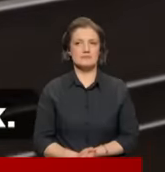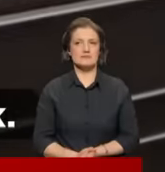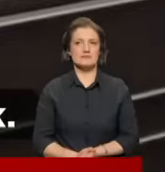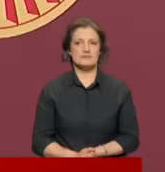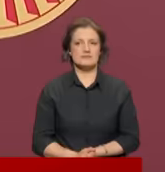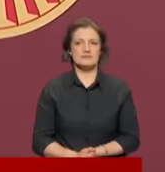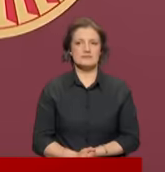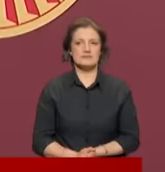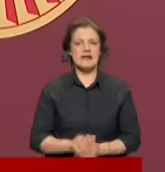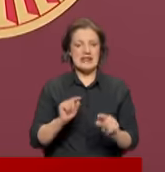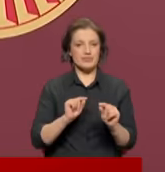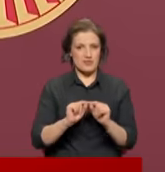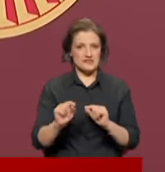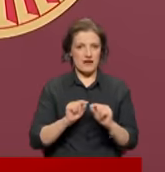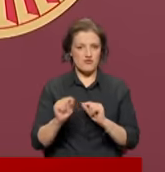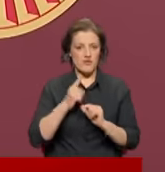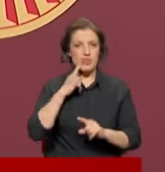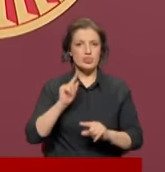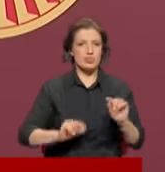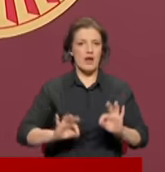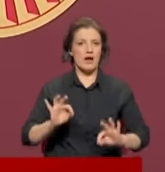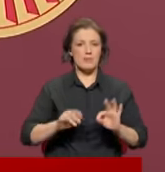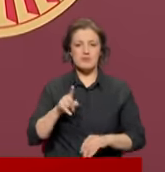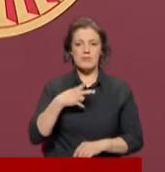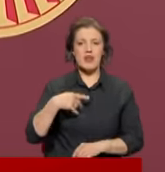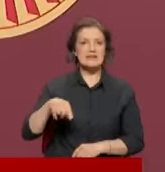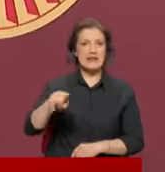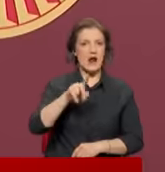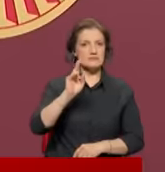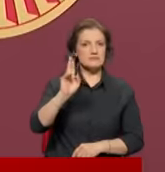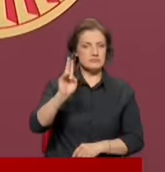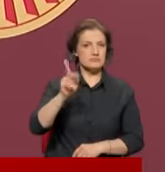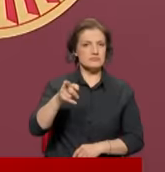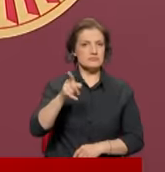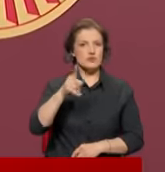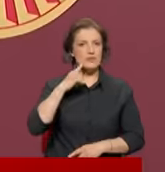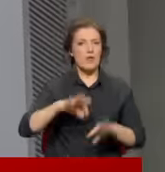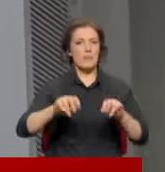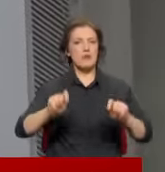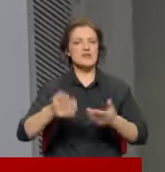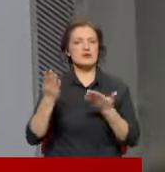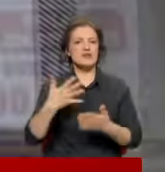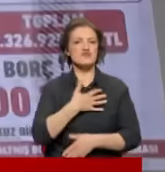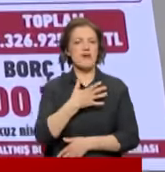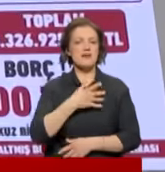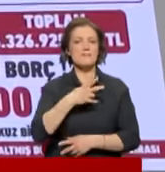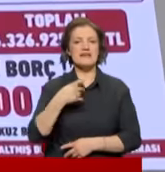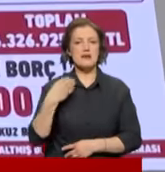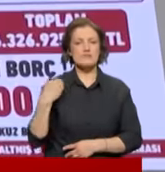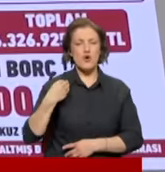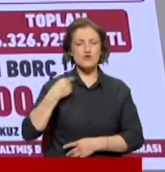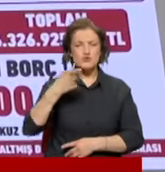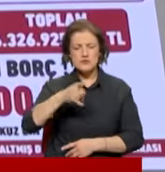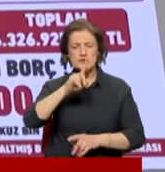kaynak bulamadık. Tasarrufsa, denetimse... Bu belediyeler sizdeyken bu denetimleri yapsaydınız. CHP belediyelerdeki borç